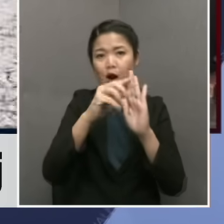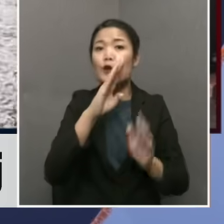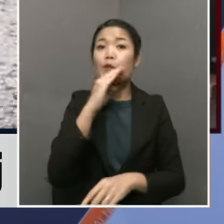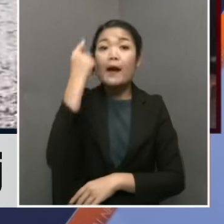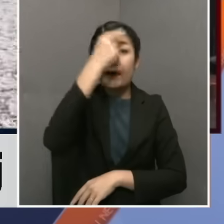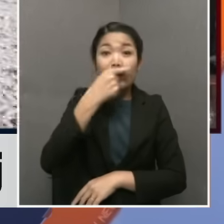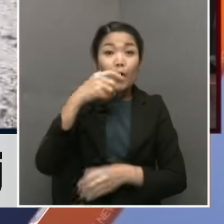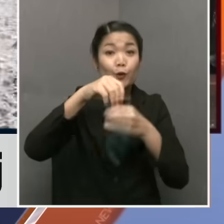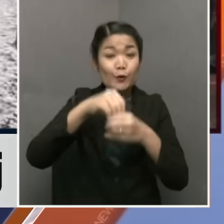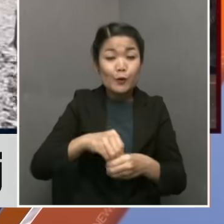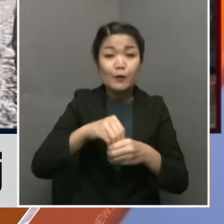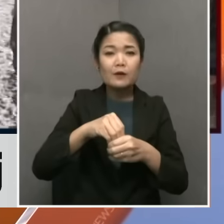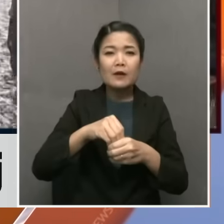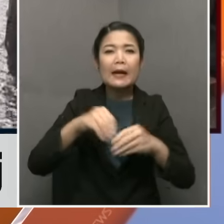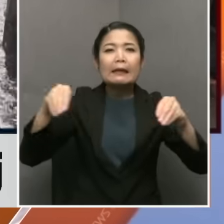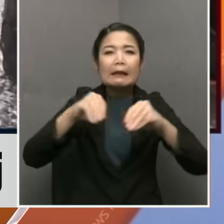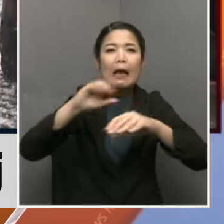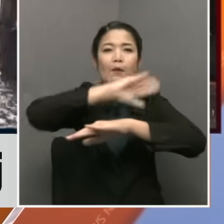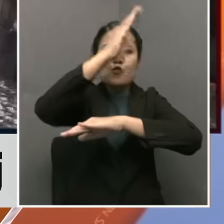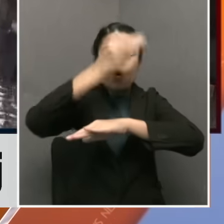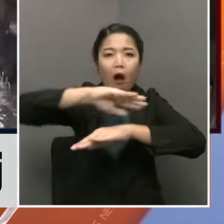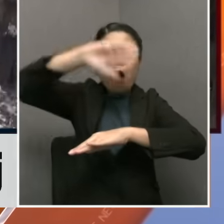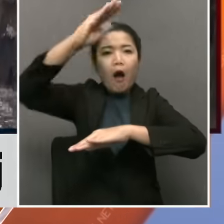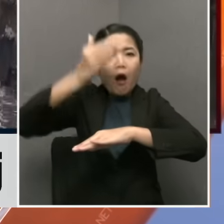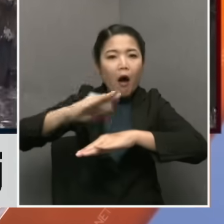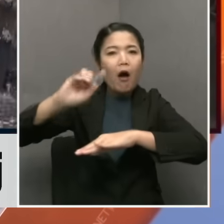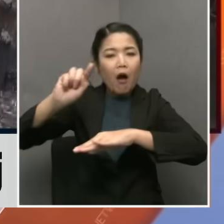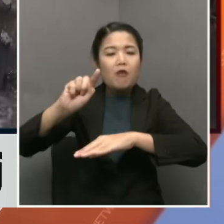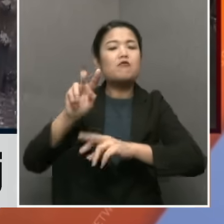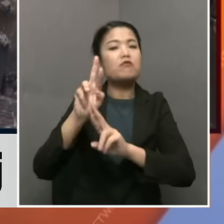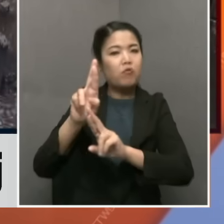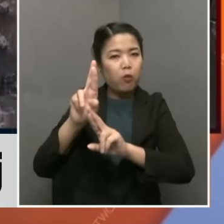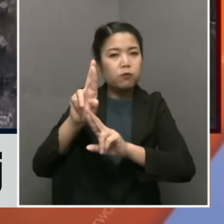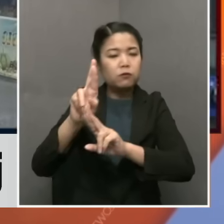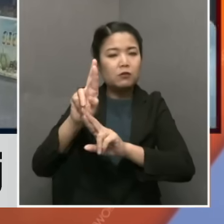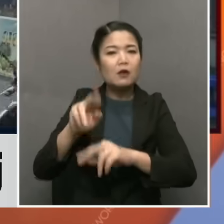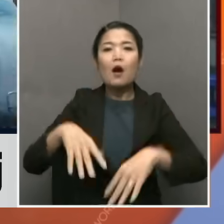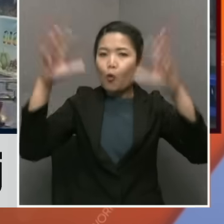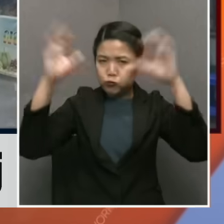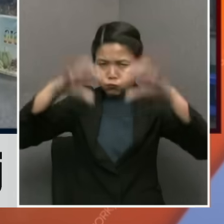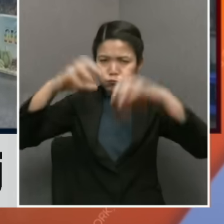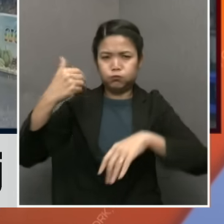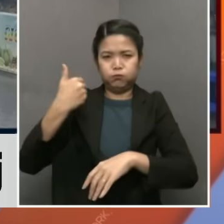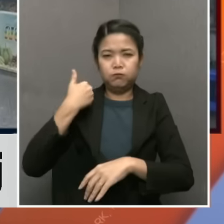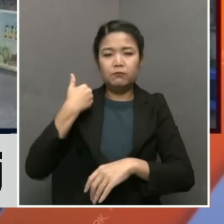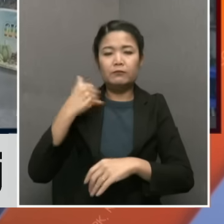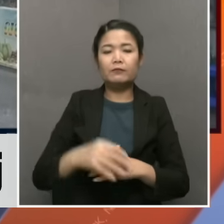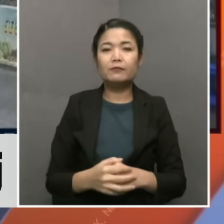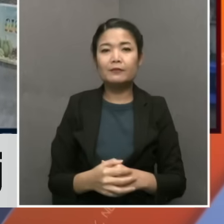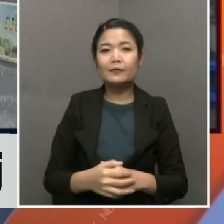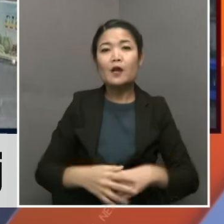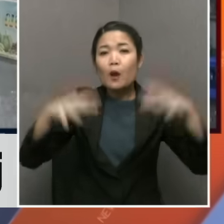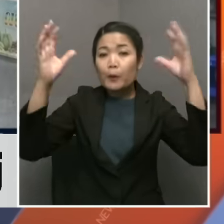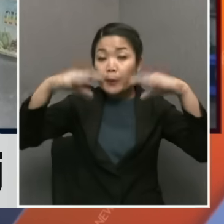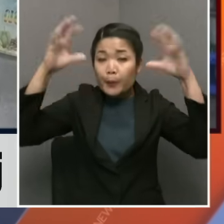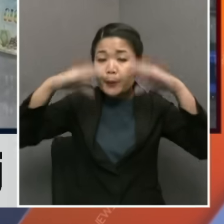อยู่ในพื้นที่ที่อยู่เชิงเขาที่สูงชันนะครับช่วงนี้ก็เอ่อฝนยังตกหนักอยู่นะครับแต่มันก็ตกตก